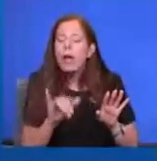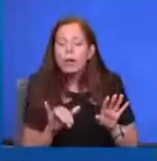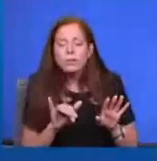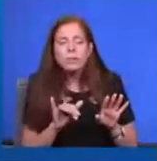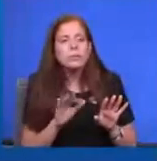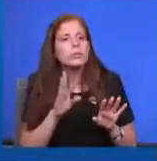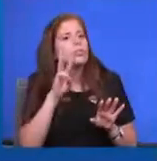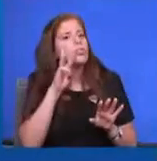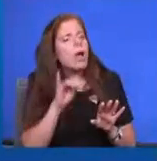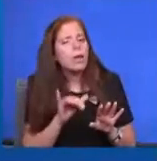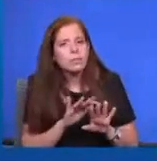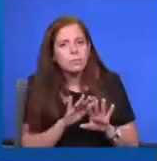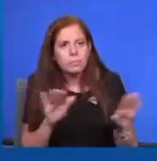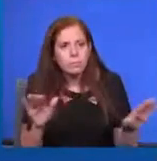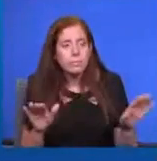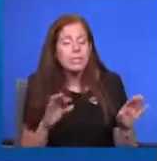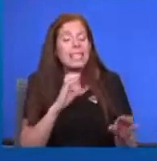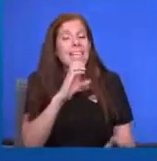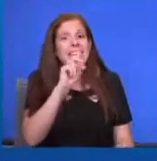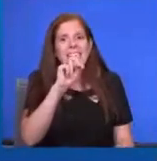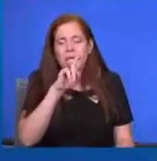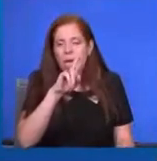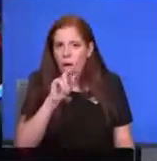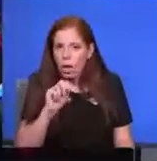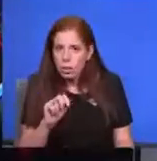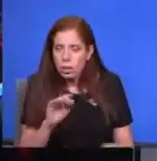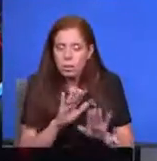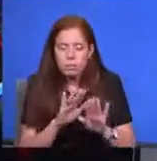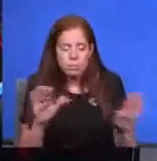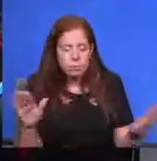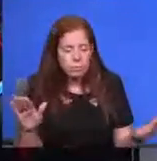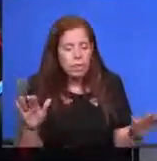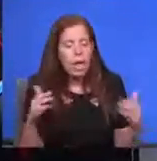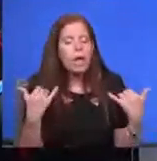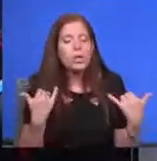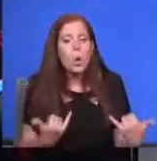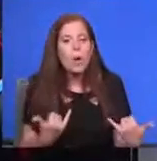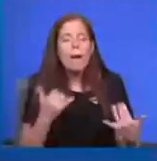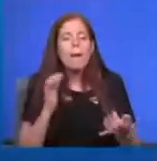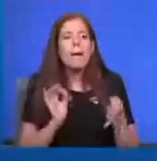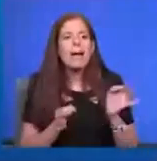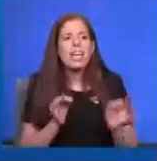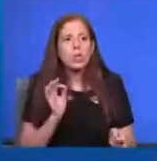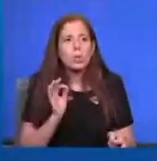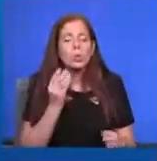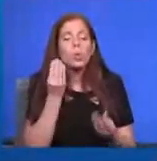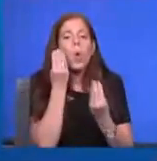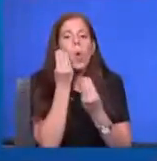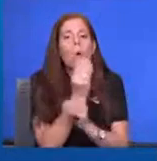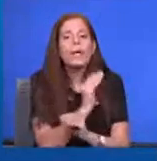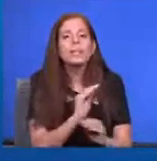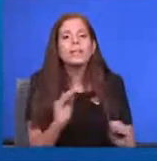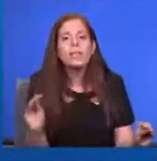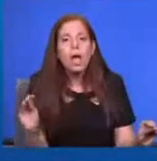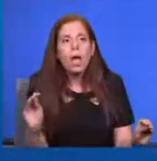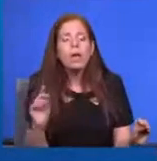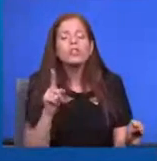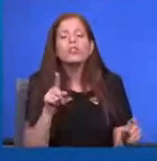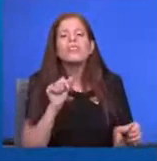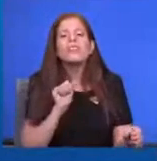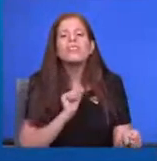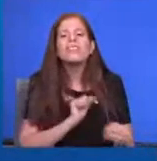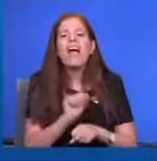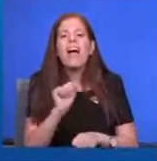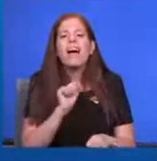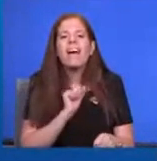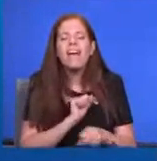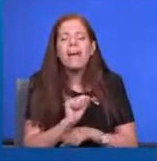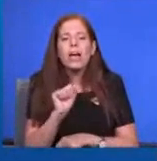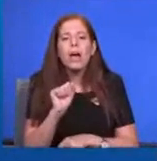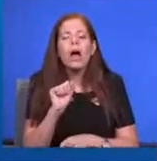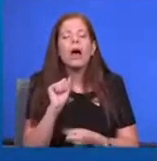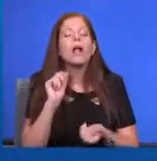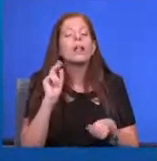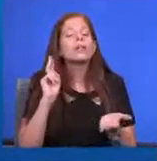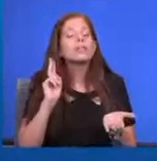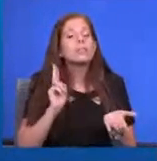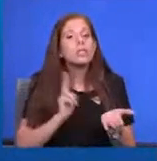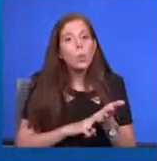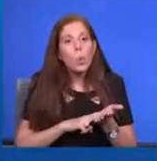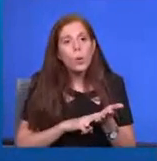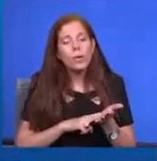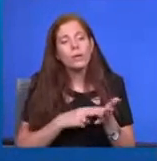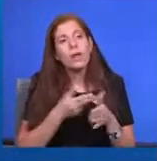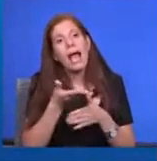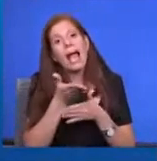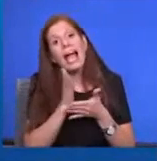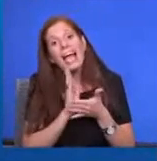כנרת, היום הפרקליטות הודיעה שהיא תערער על הזיכוי, החלקי לפחות,